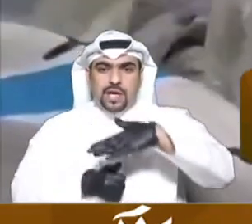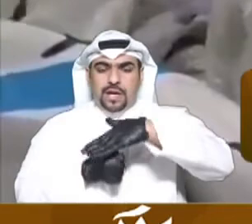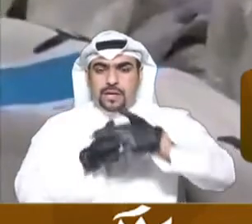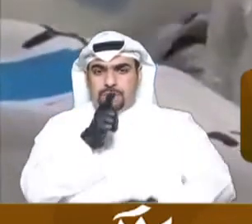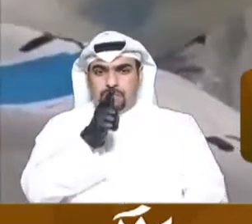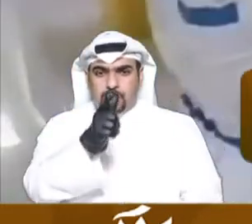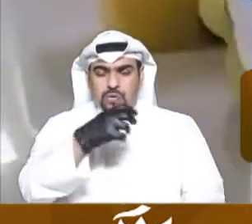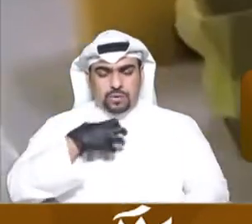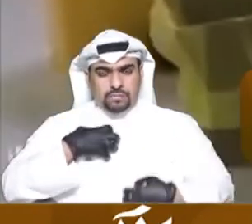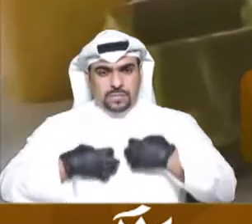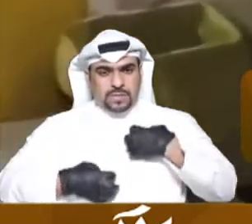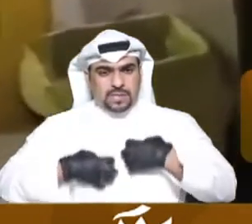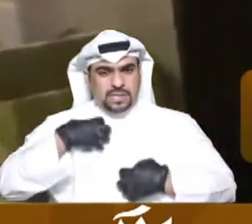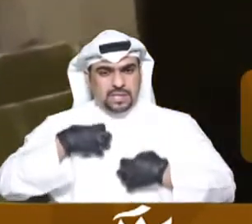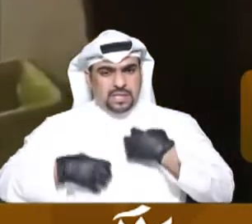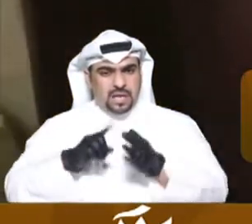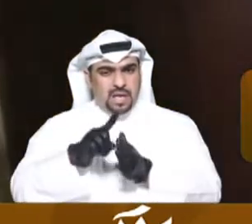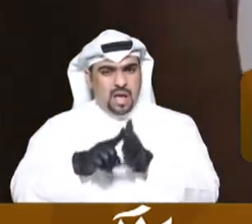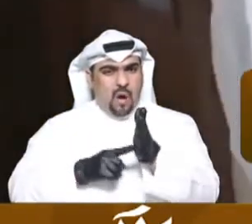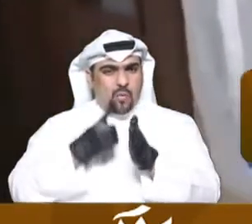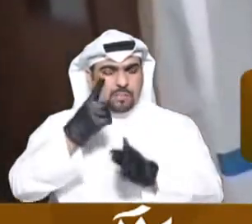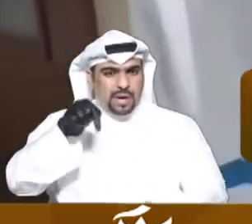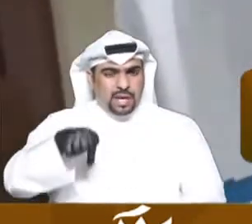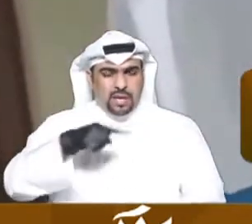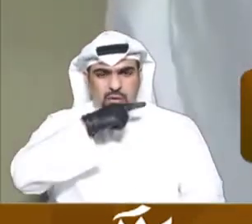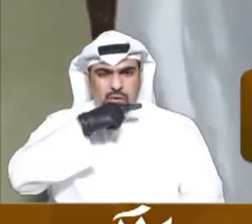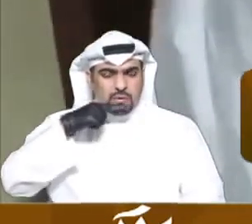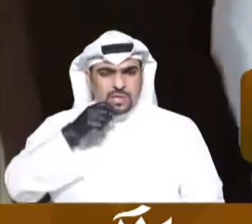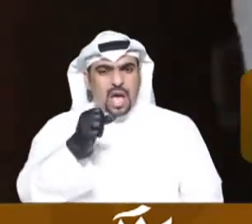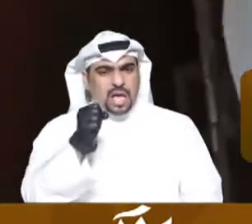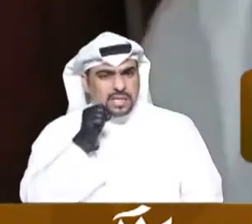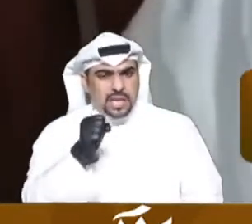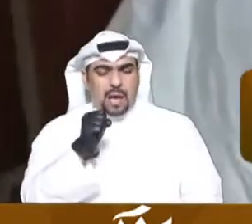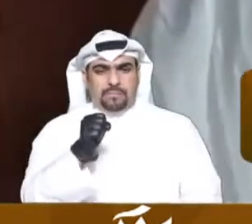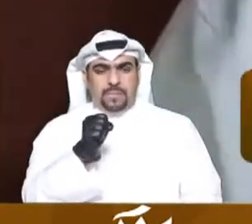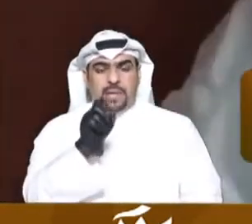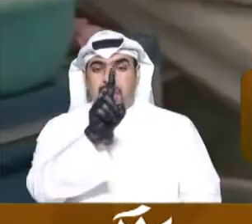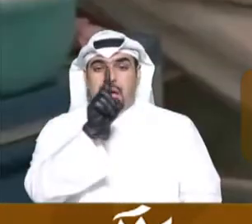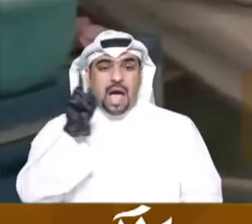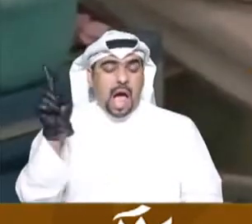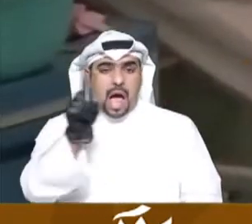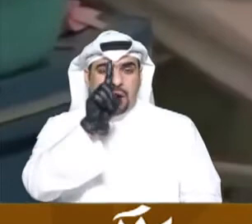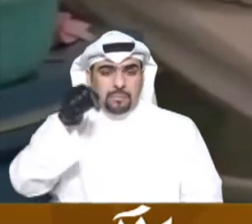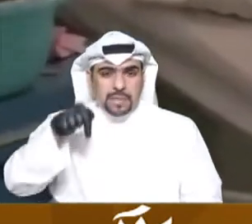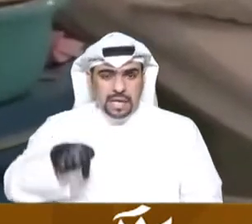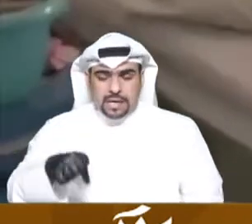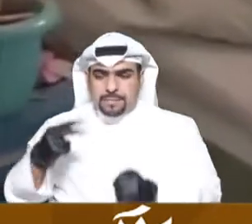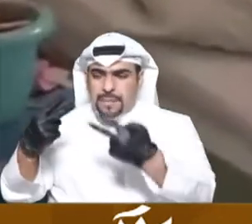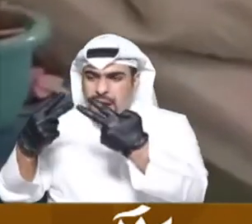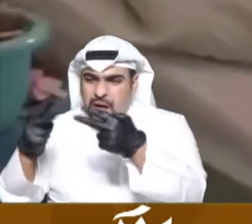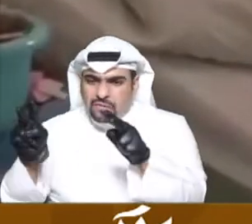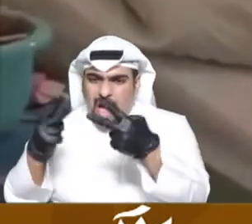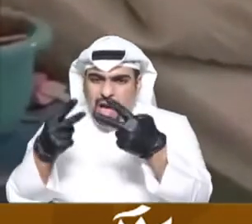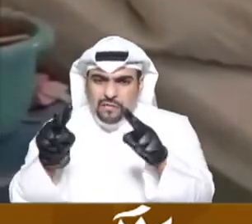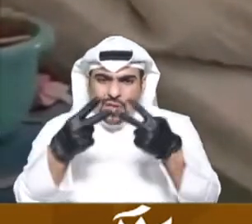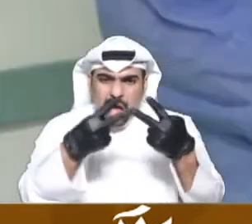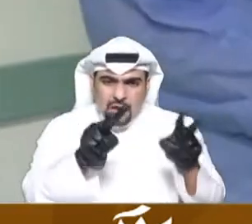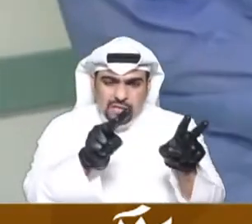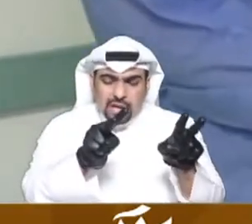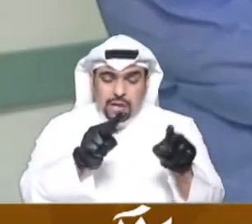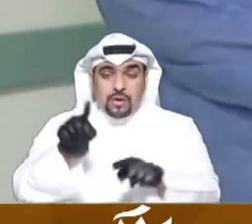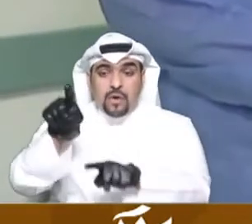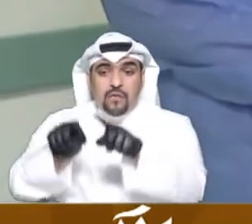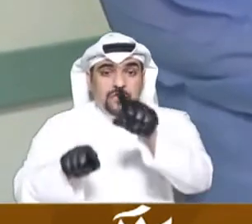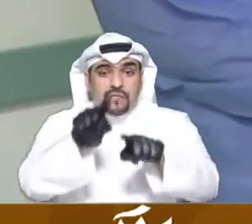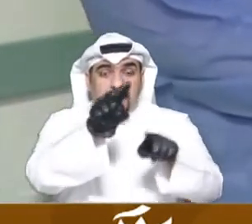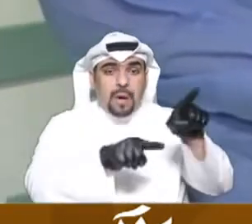للمرة الأولى منذ تفشي الوباء. العالم بين متخوف ومتهور، ولا زالت الجائحة تجتاح العالم بقواها الخفية القوية وقدرتها